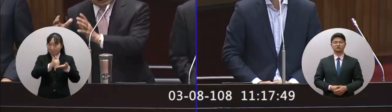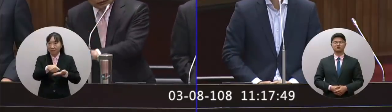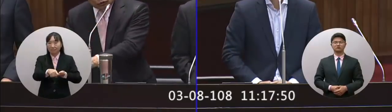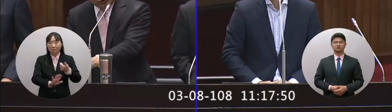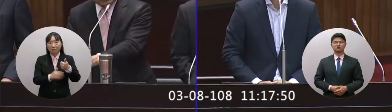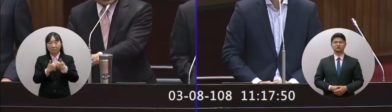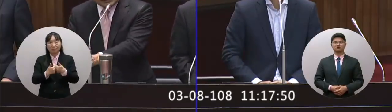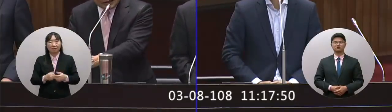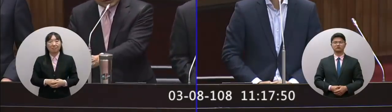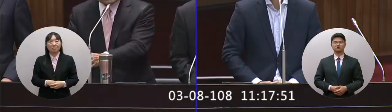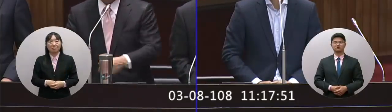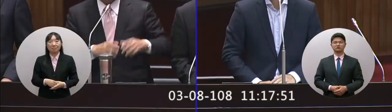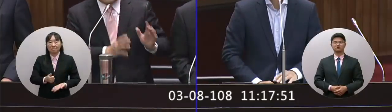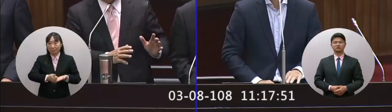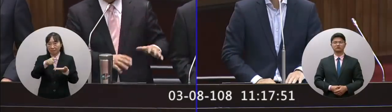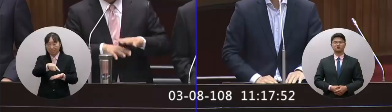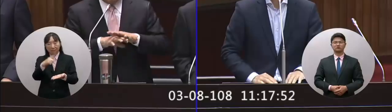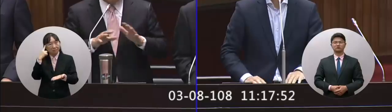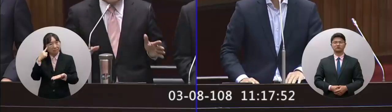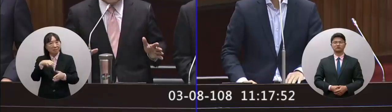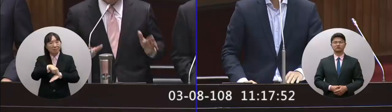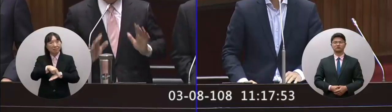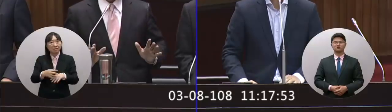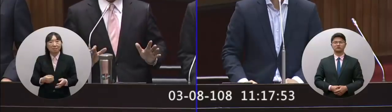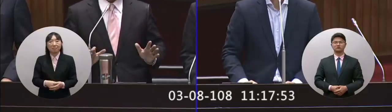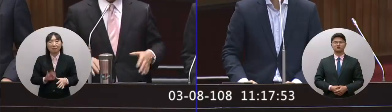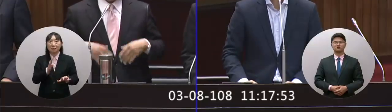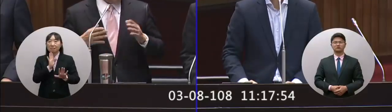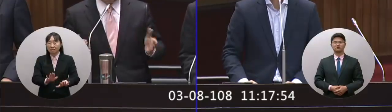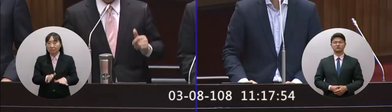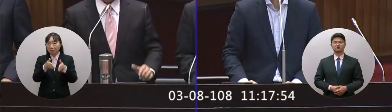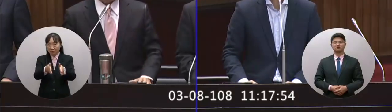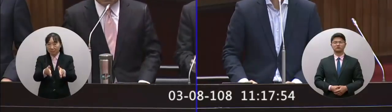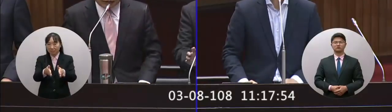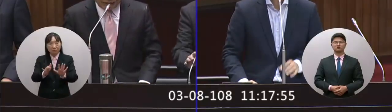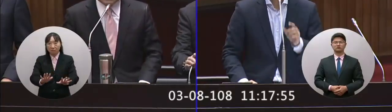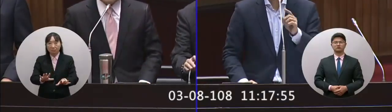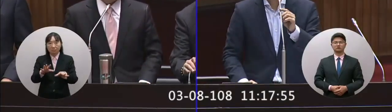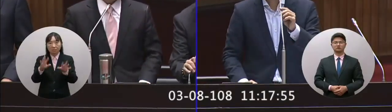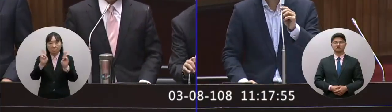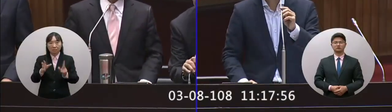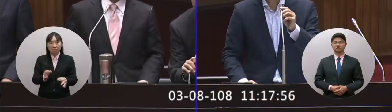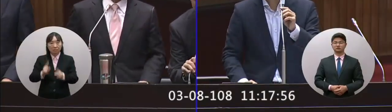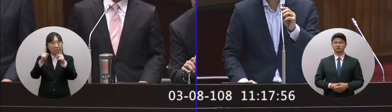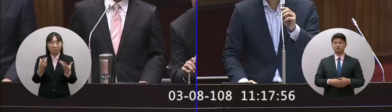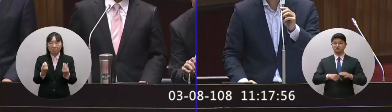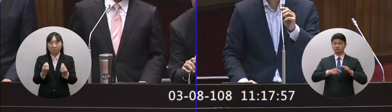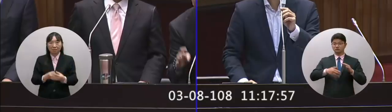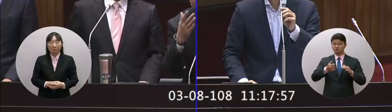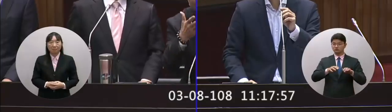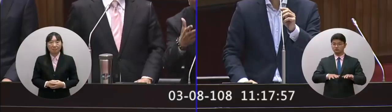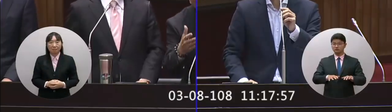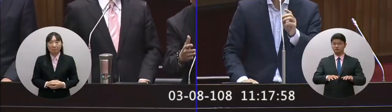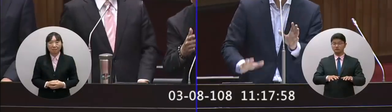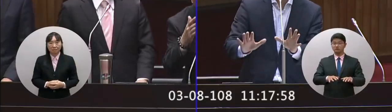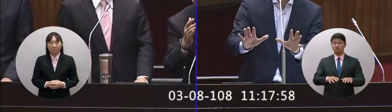会，尊重这个机制。但我们分析目前并没有要调整电价。 好，所以院长 是来